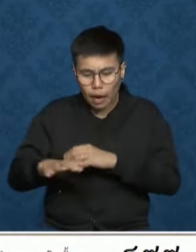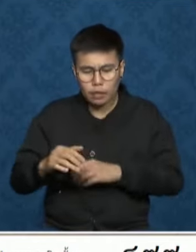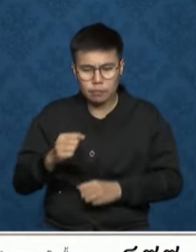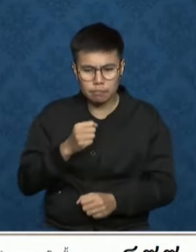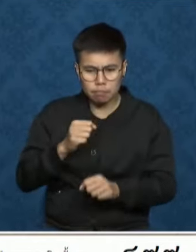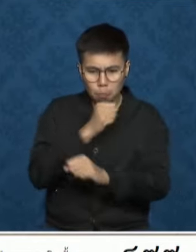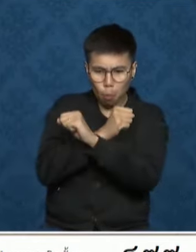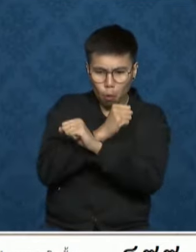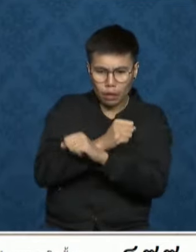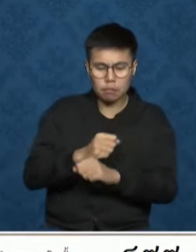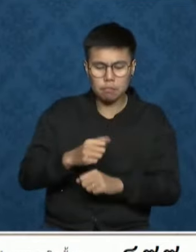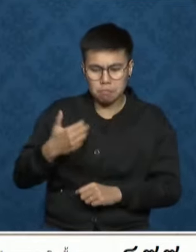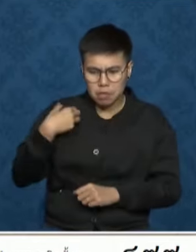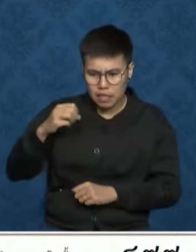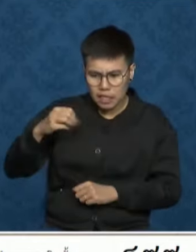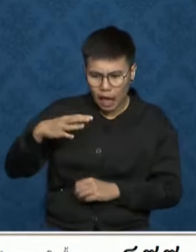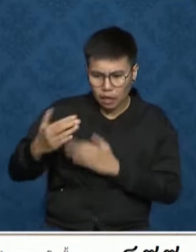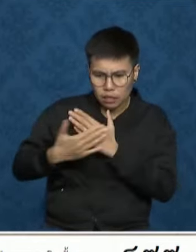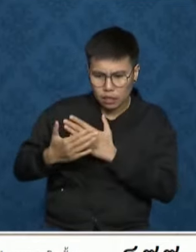ตั้งสัญญาณอะไรบาง่าง